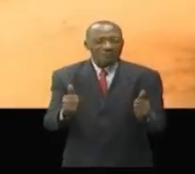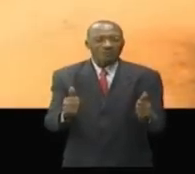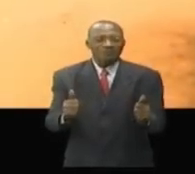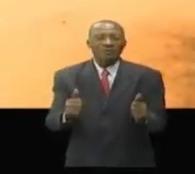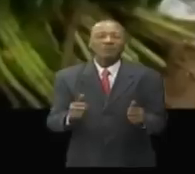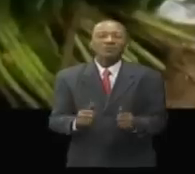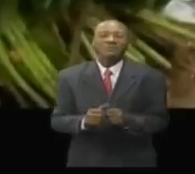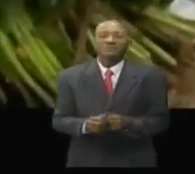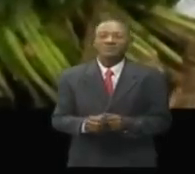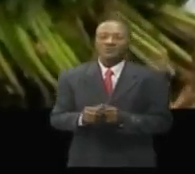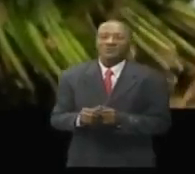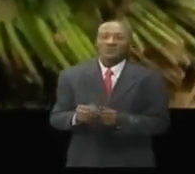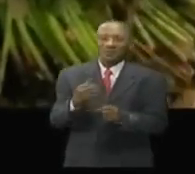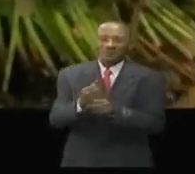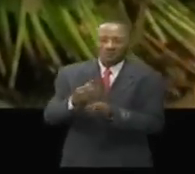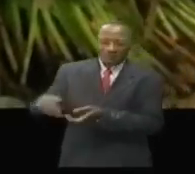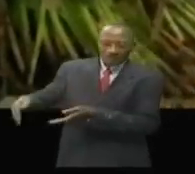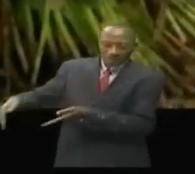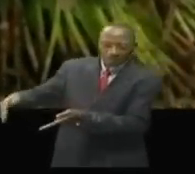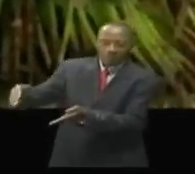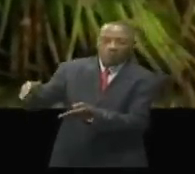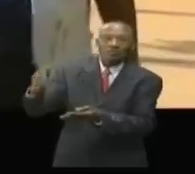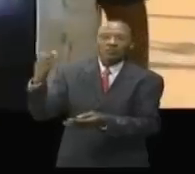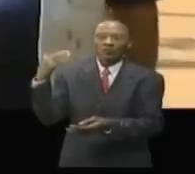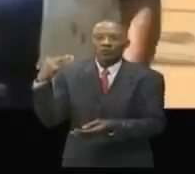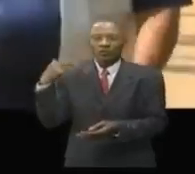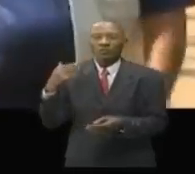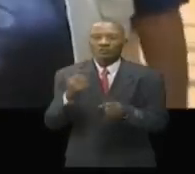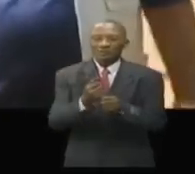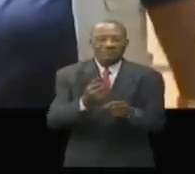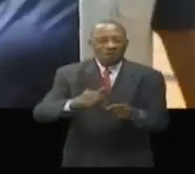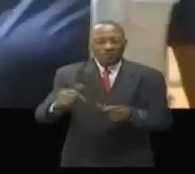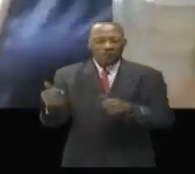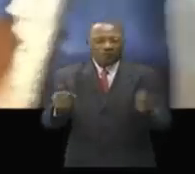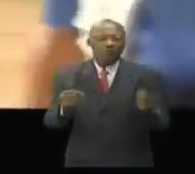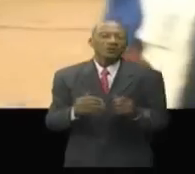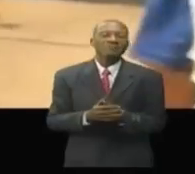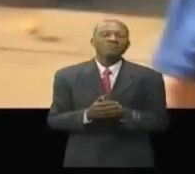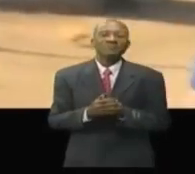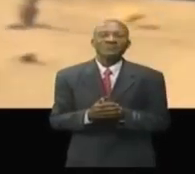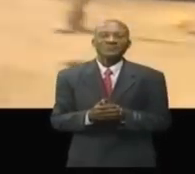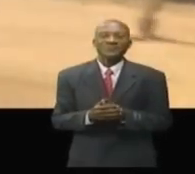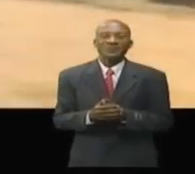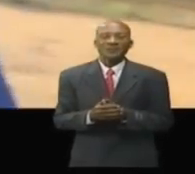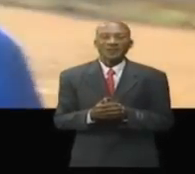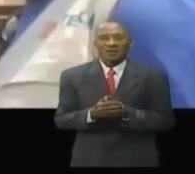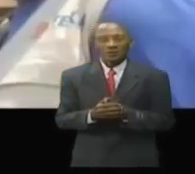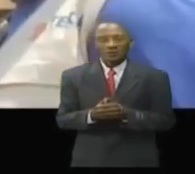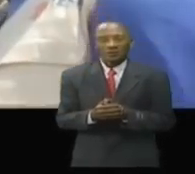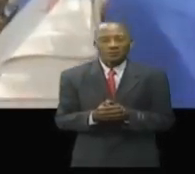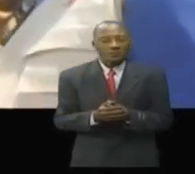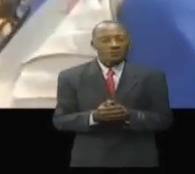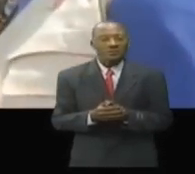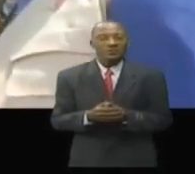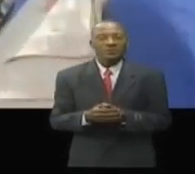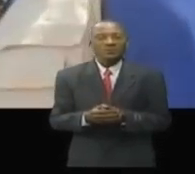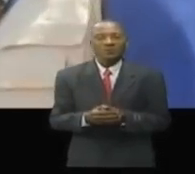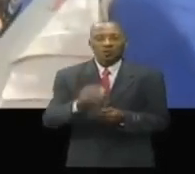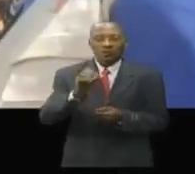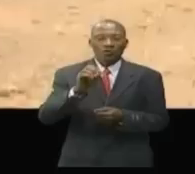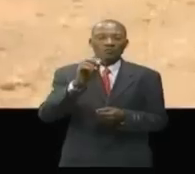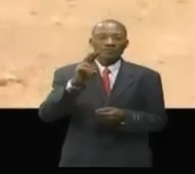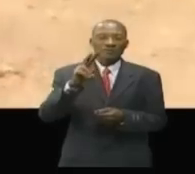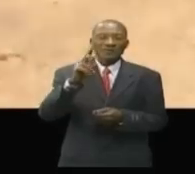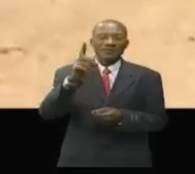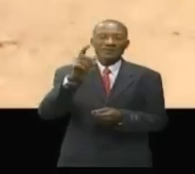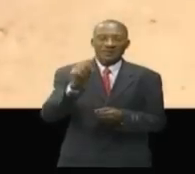des bus et d'alos, l'ouverture des saignées et des fossés. Le constat est de la mission mixte de contrôle entre l'OVDA, conduite par